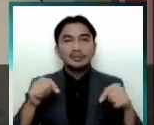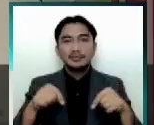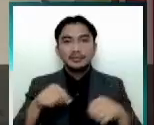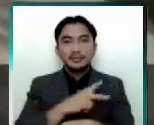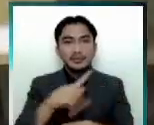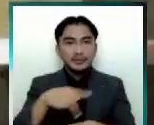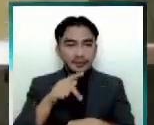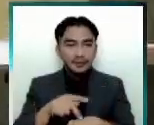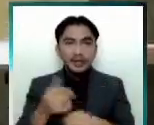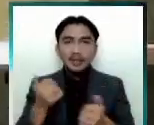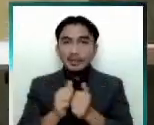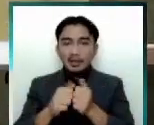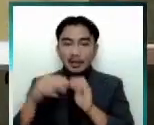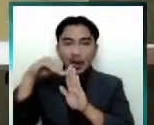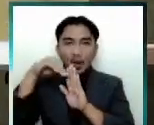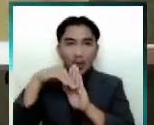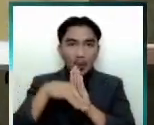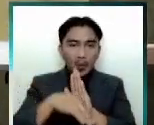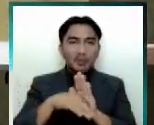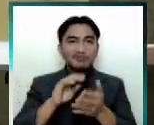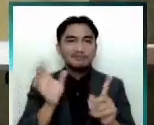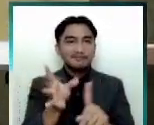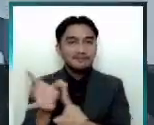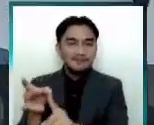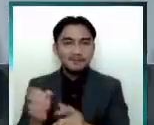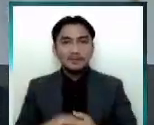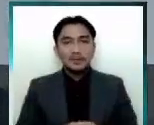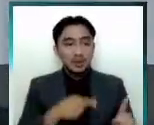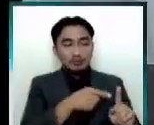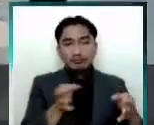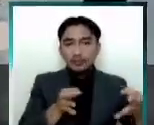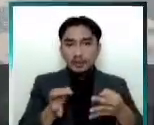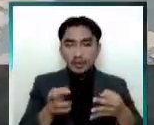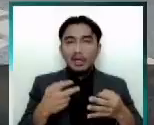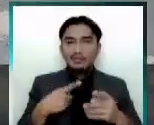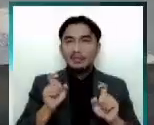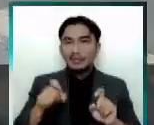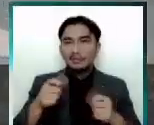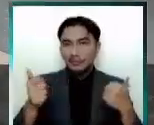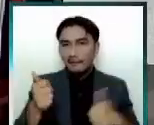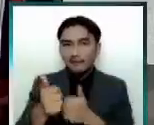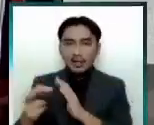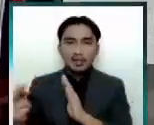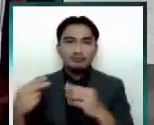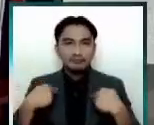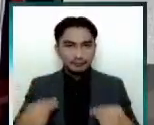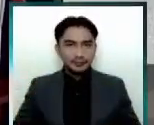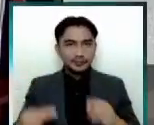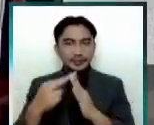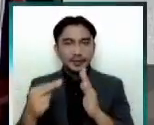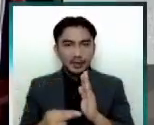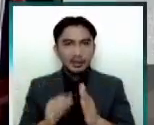ng COVID cases. Paalala naman ni Dovera para iwas hawaan, patuloy na sumunod sa minimum health public